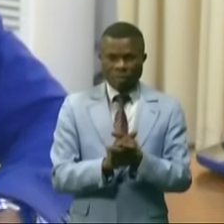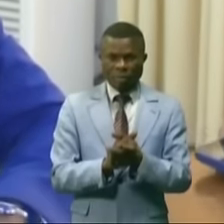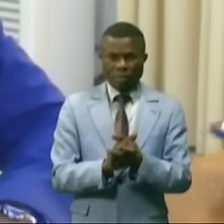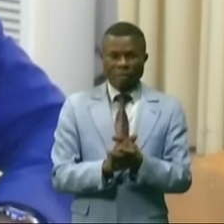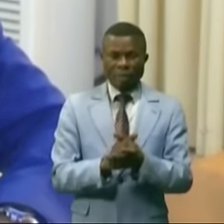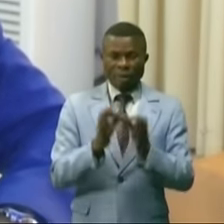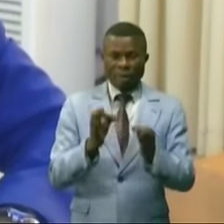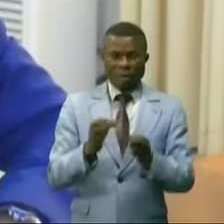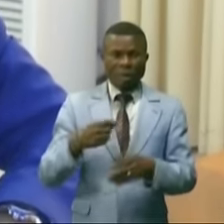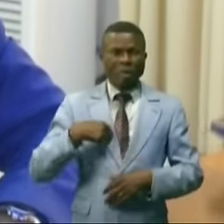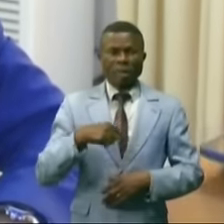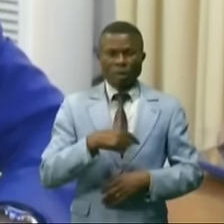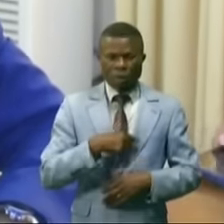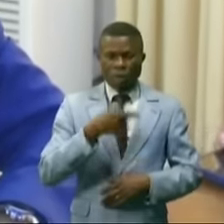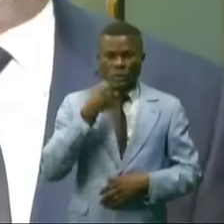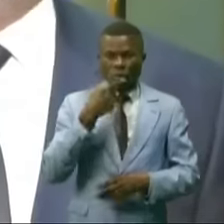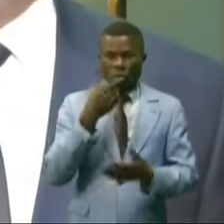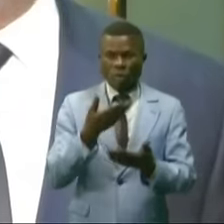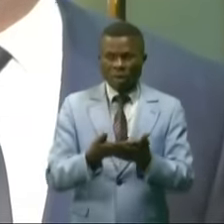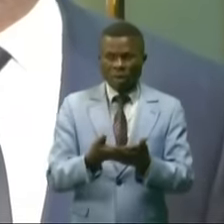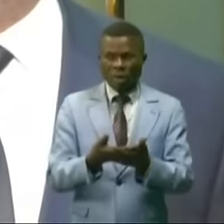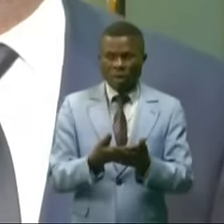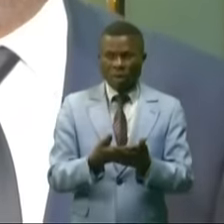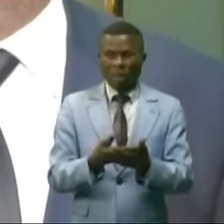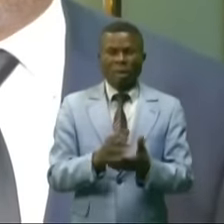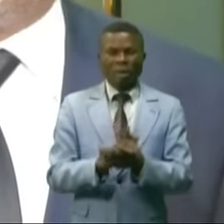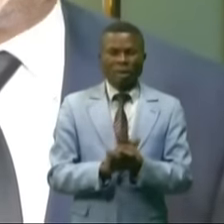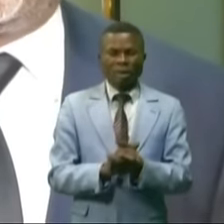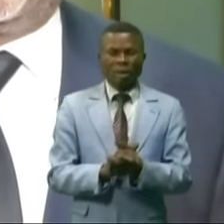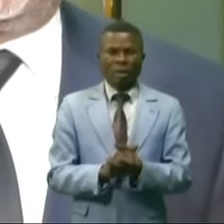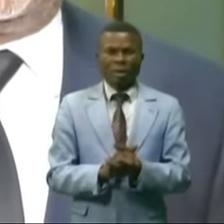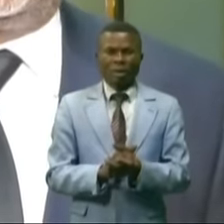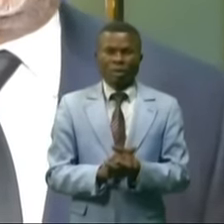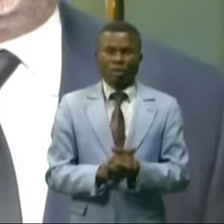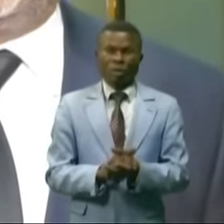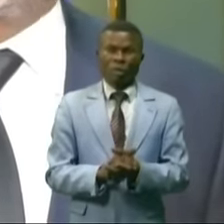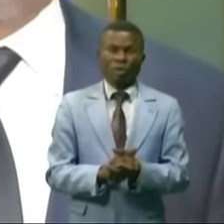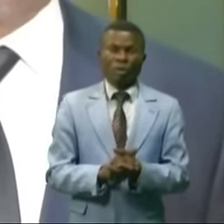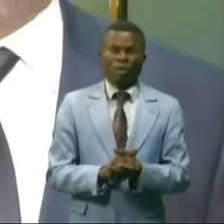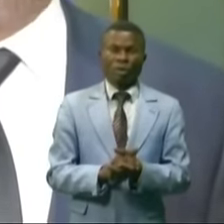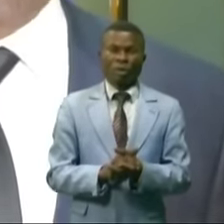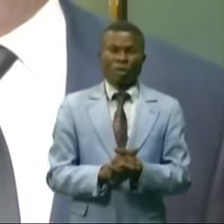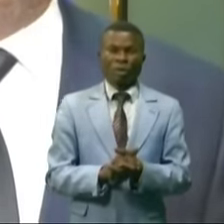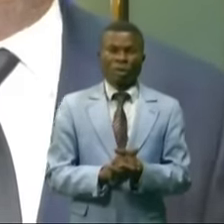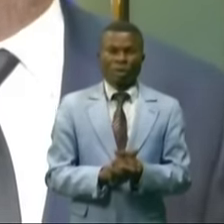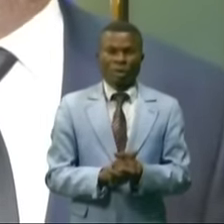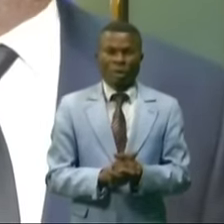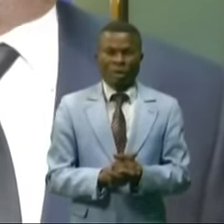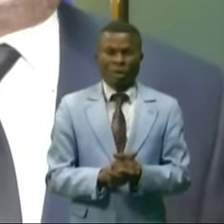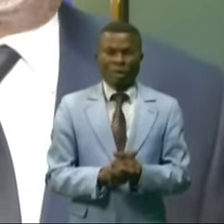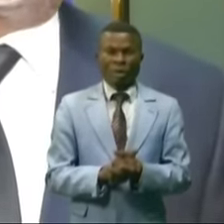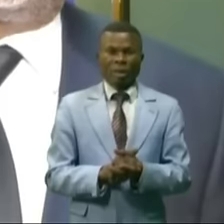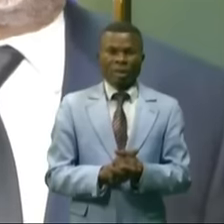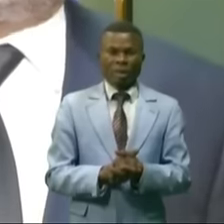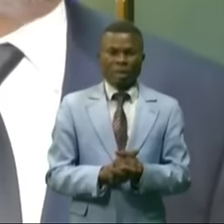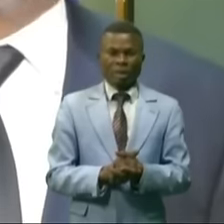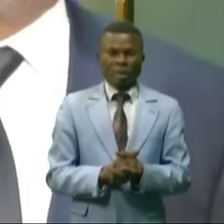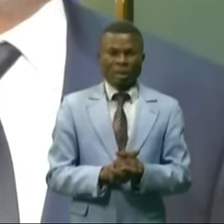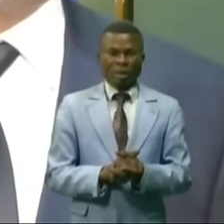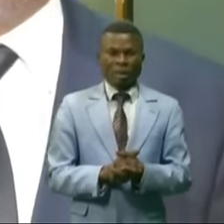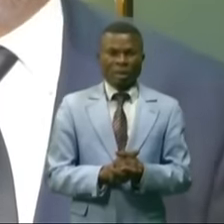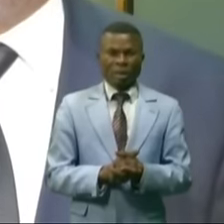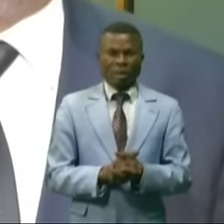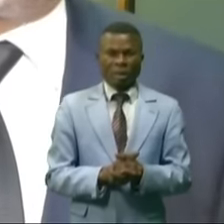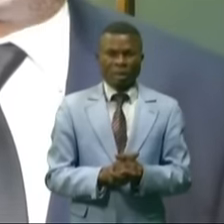concernés. Que nous axons en tout cas l'effort de la FEC pour accompagner le gouvernement et être un partenaire fiable pour être une force